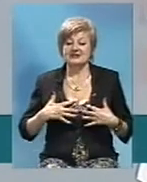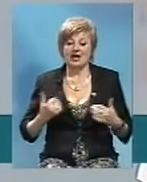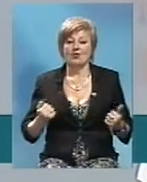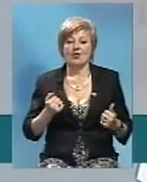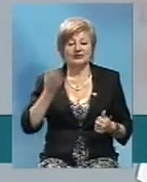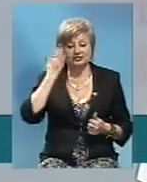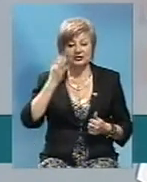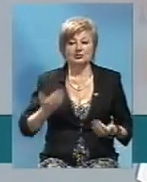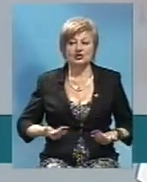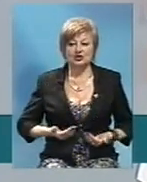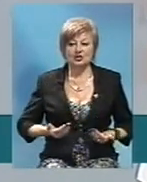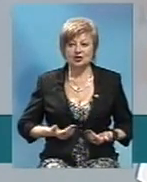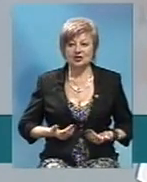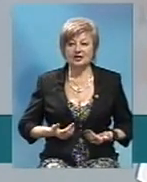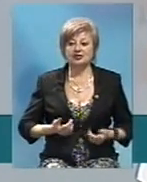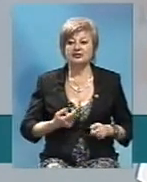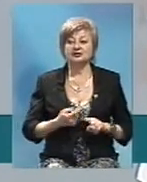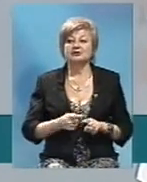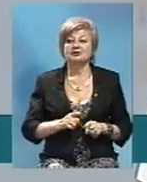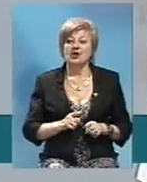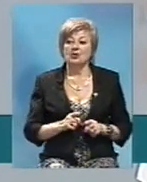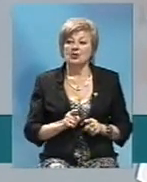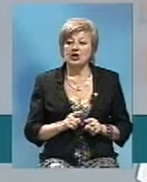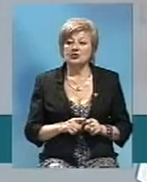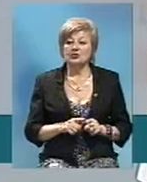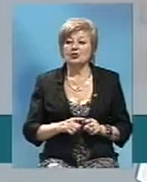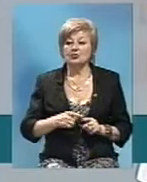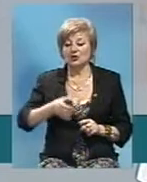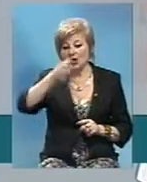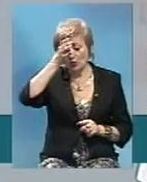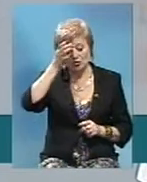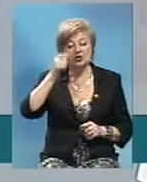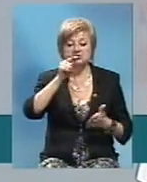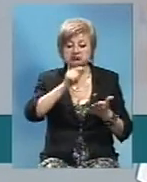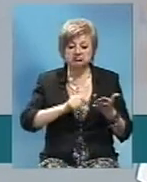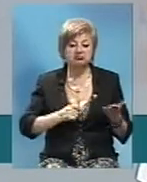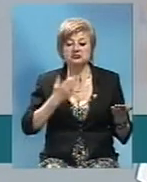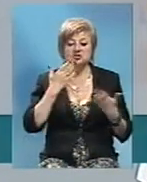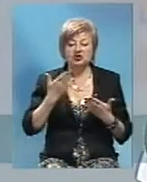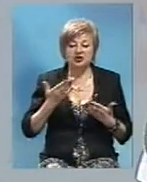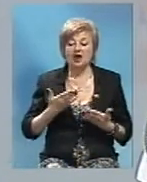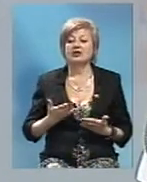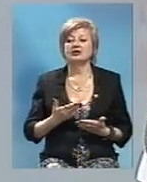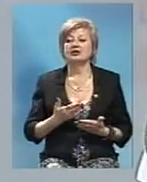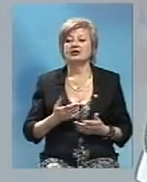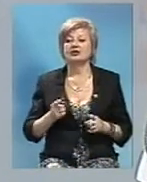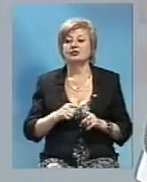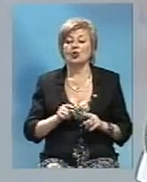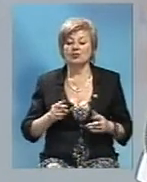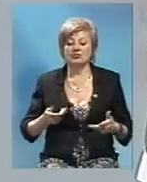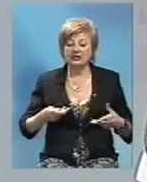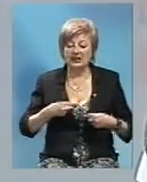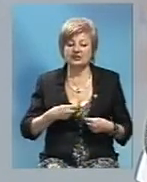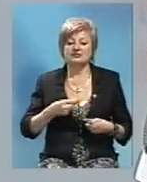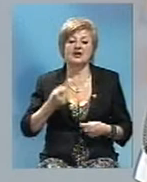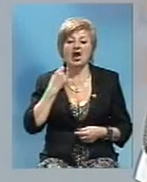как человек, который изучил огромное количество фундаментальных трудов ученых с мировым именем, да, которые описали непосредственно действие алкоголя и так далее, я